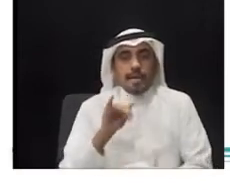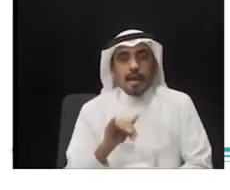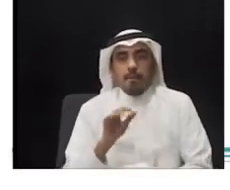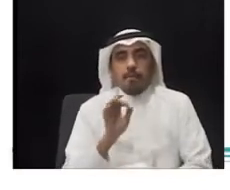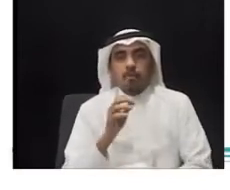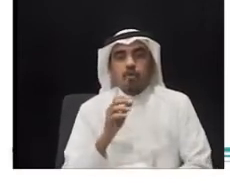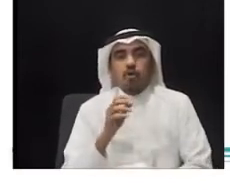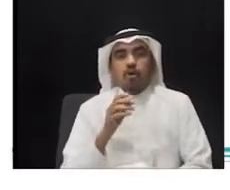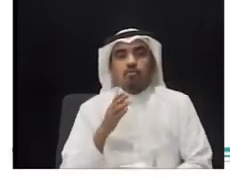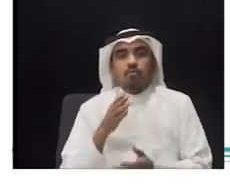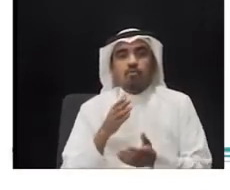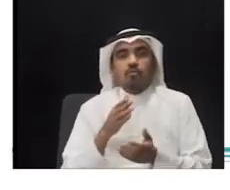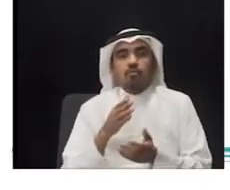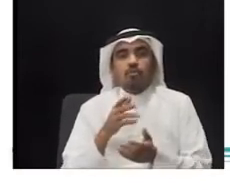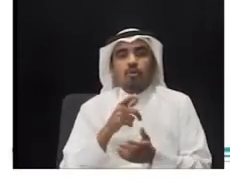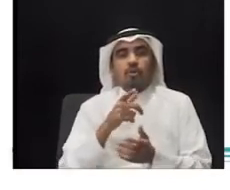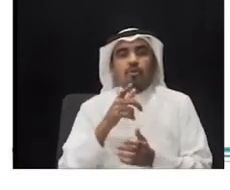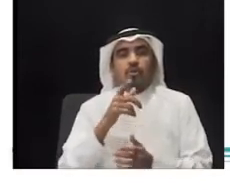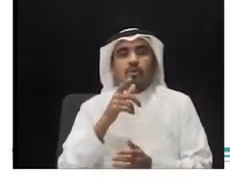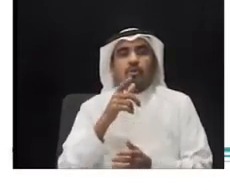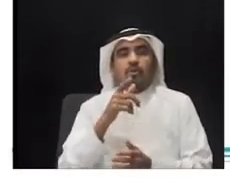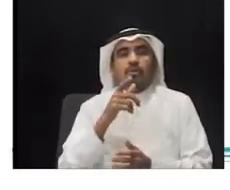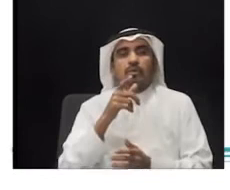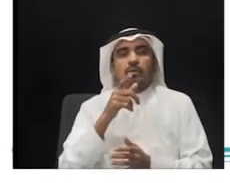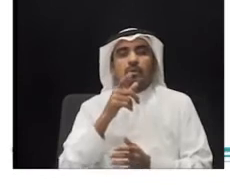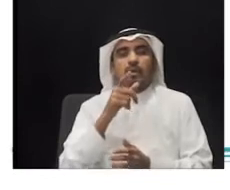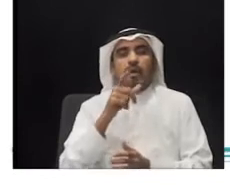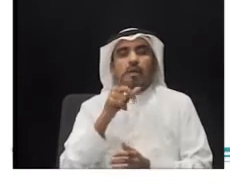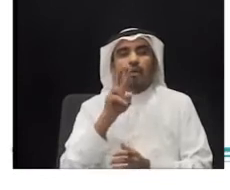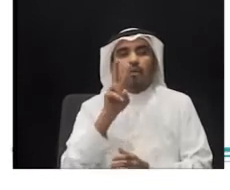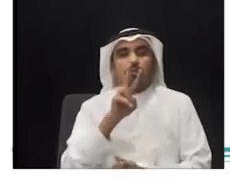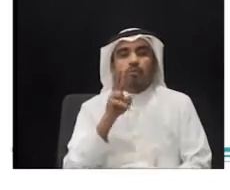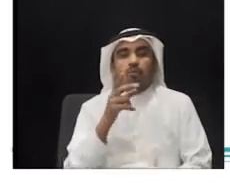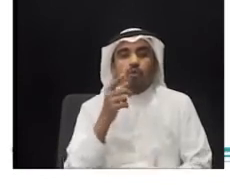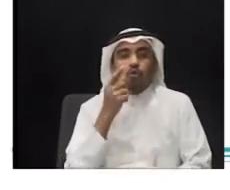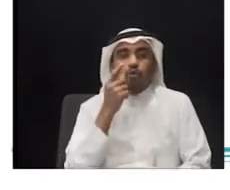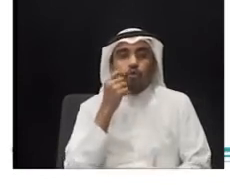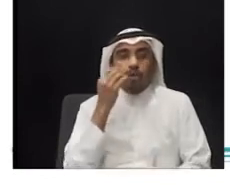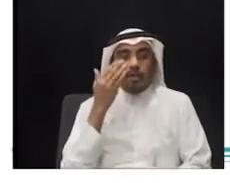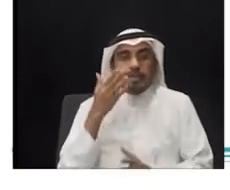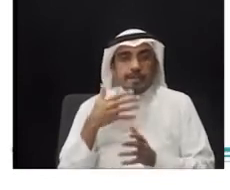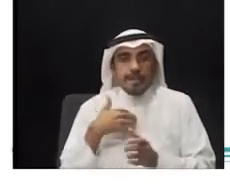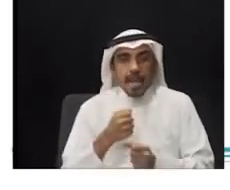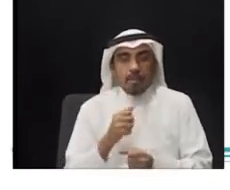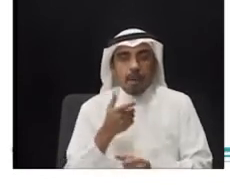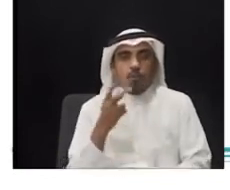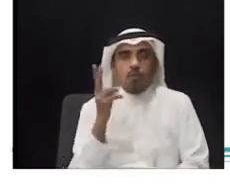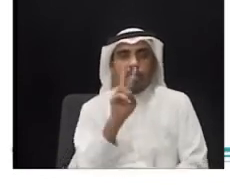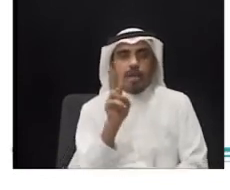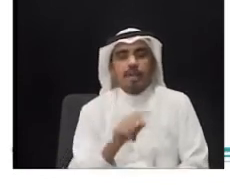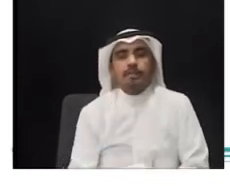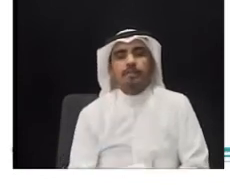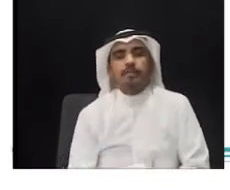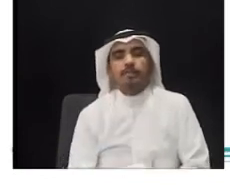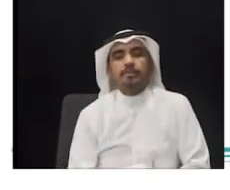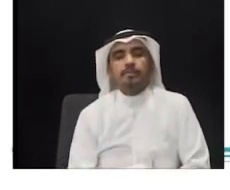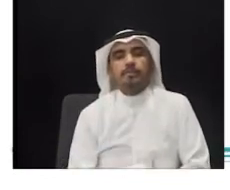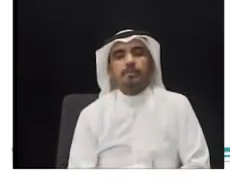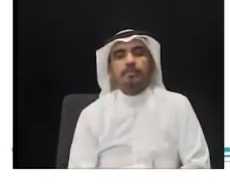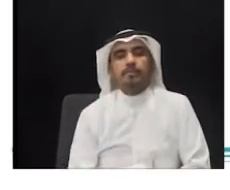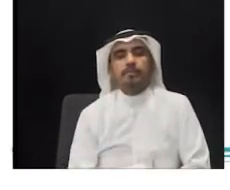ومجرورة وعلامة جرها الياء مثل المستقين وغازين إذا كانت جمع مذكر سالم أو